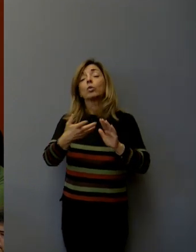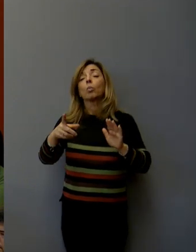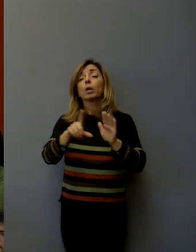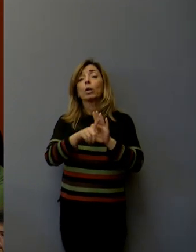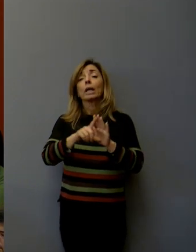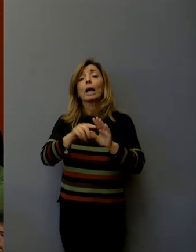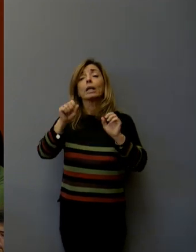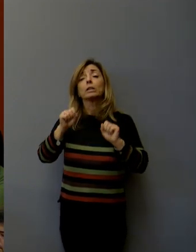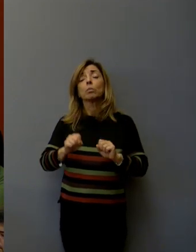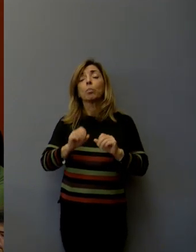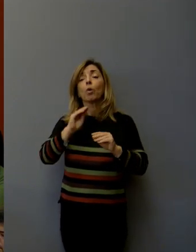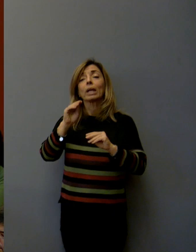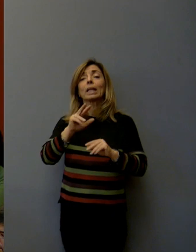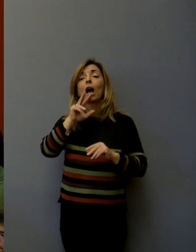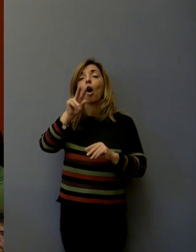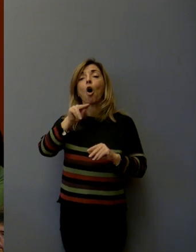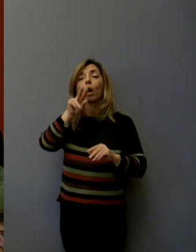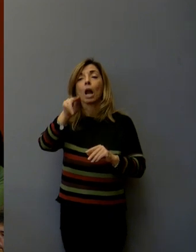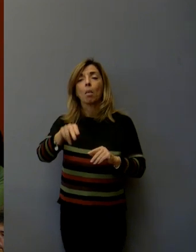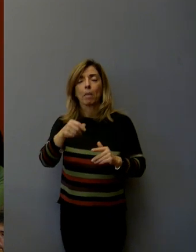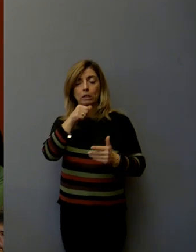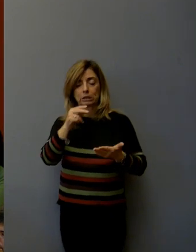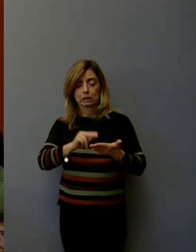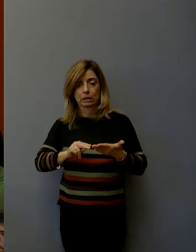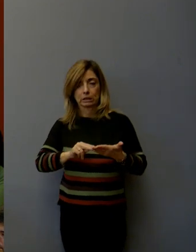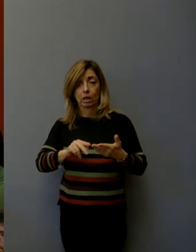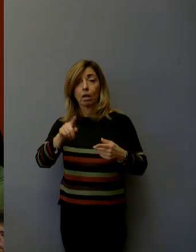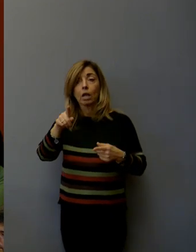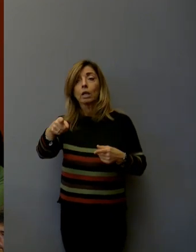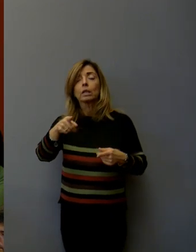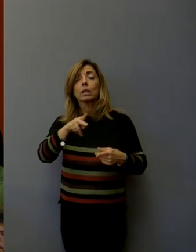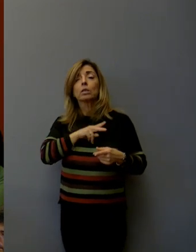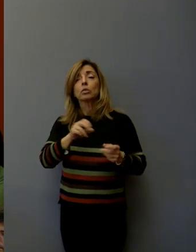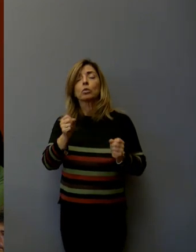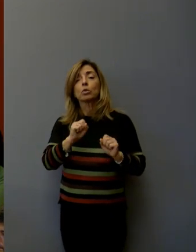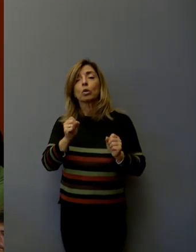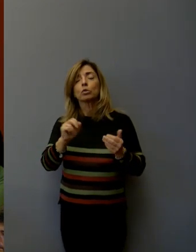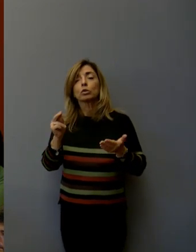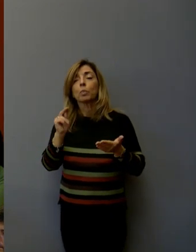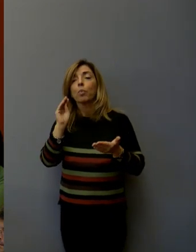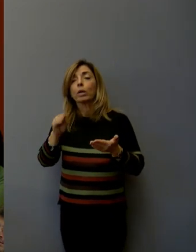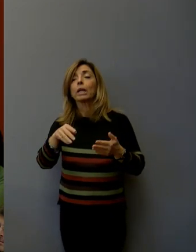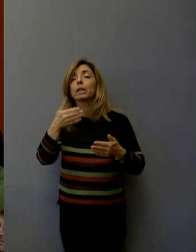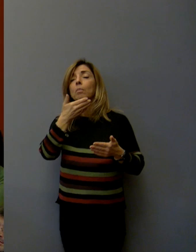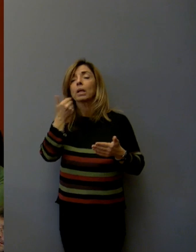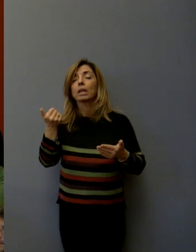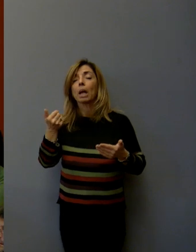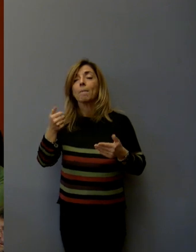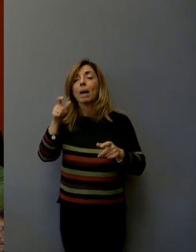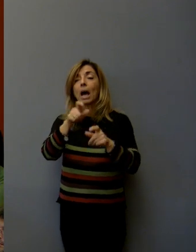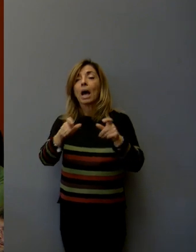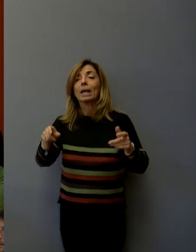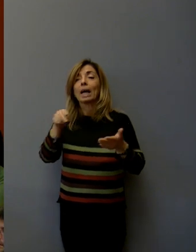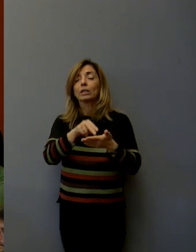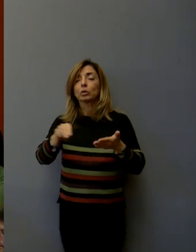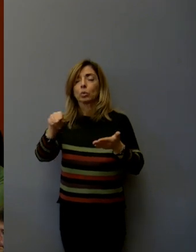dite che non Potevamo chiederlo perché non ci sono gli scrutatori direi è evidente che sia il Corto Circuito sediamo una lettura come